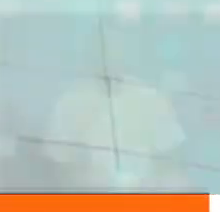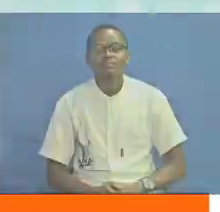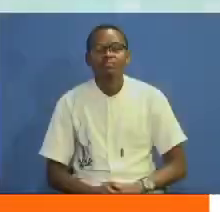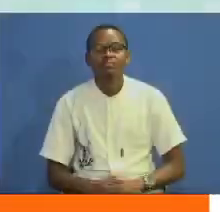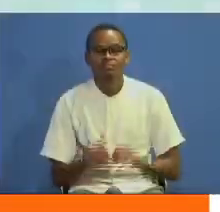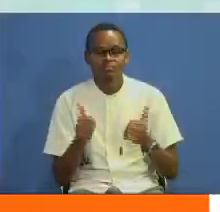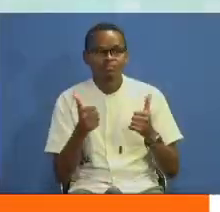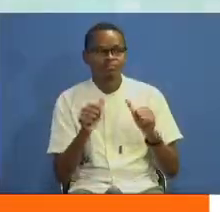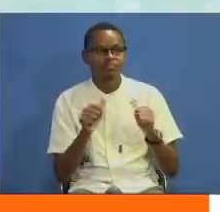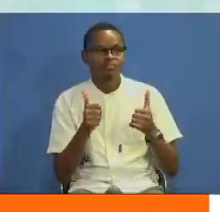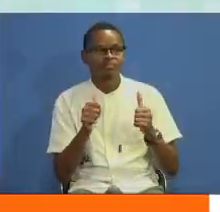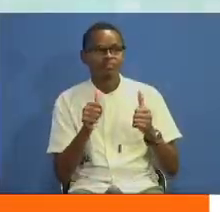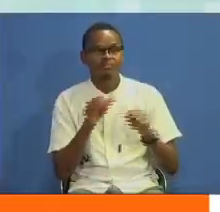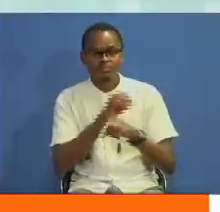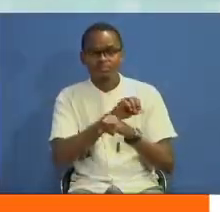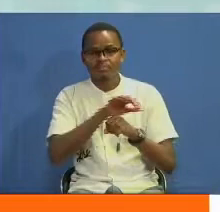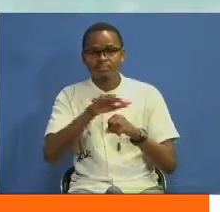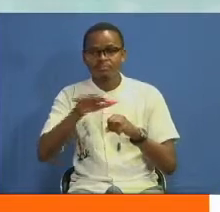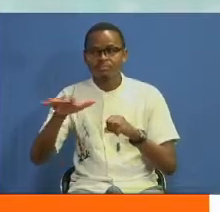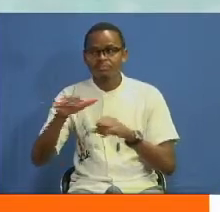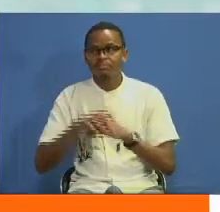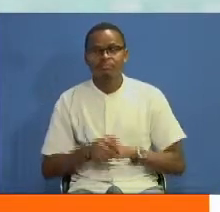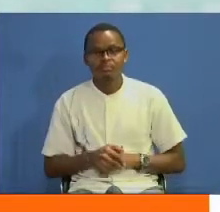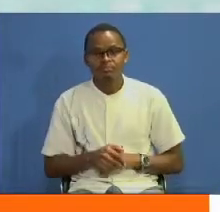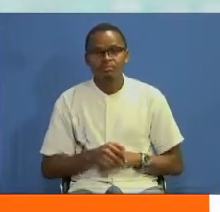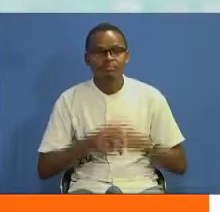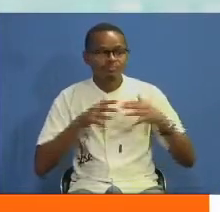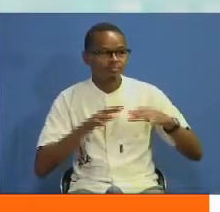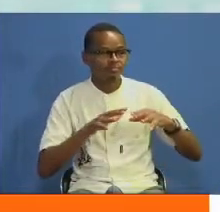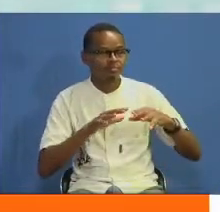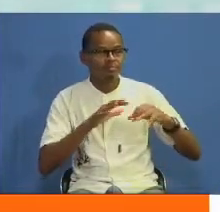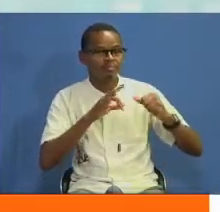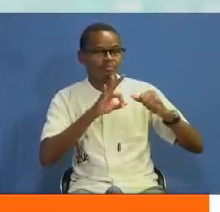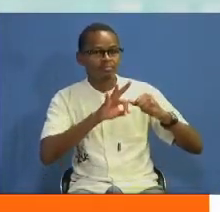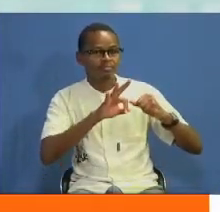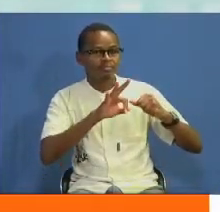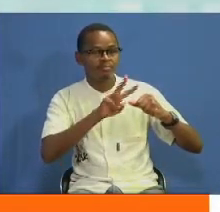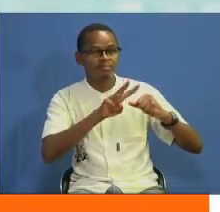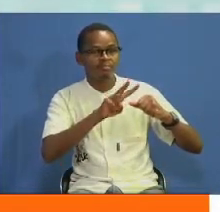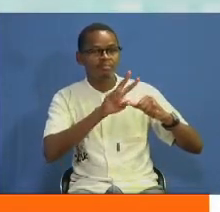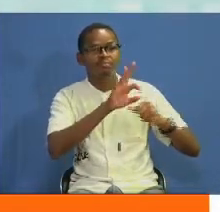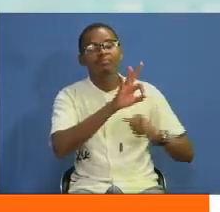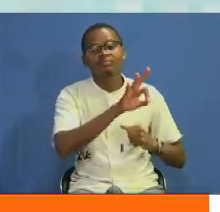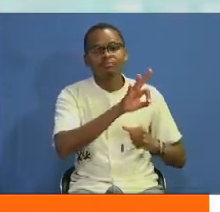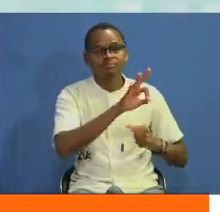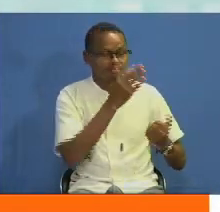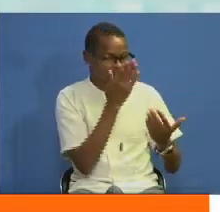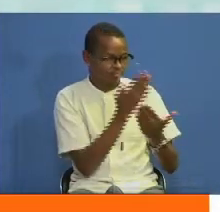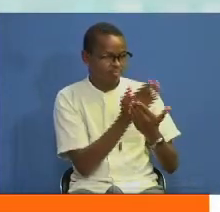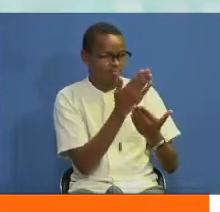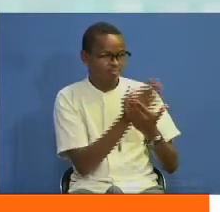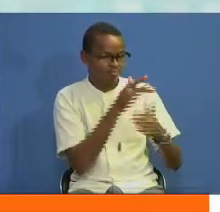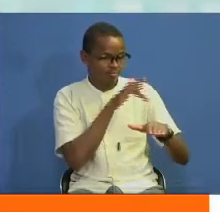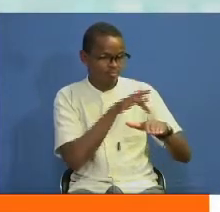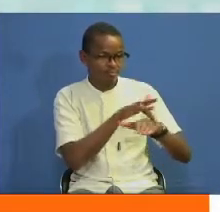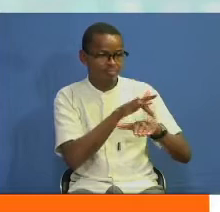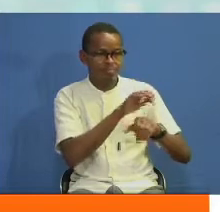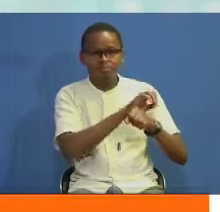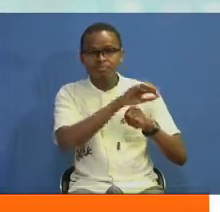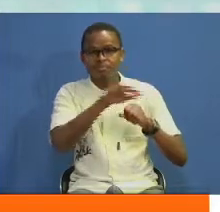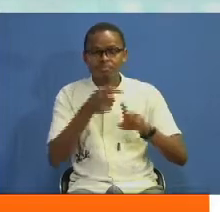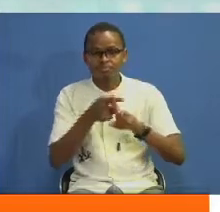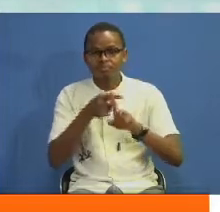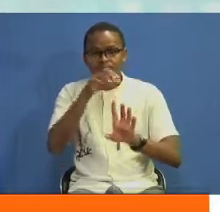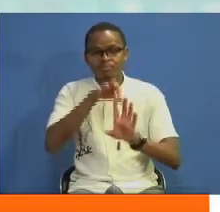Bado sonona ya corona inaendelea. Watu 323 wamedhibitishwa kuambukizwa corona kutoka